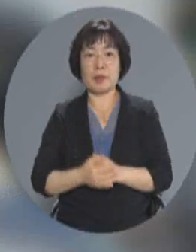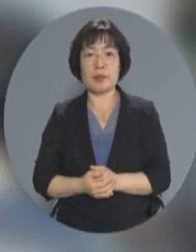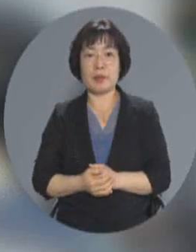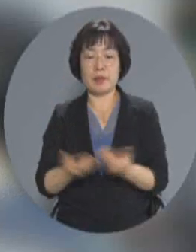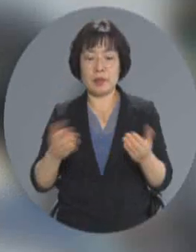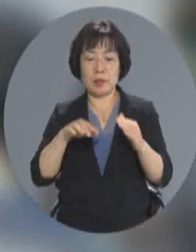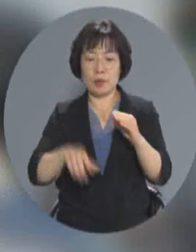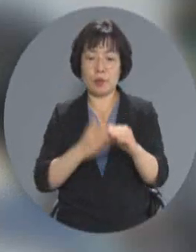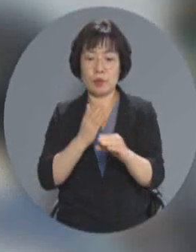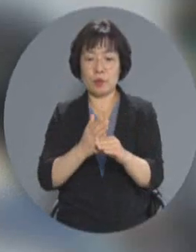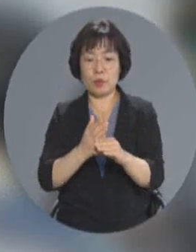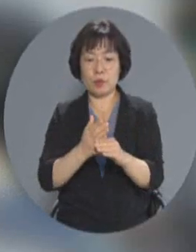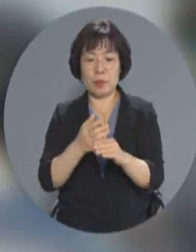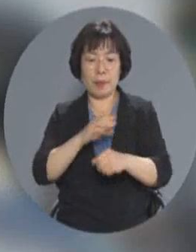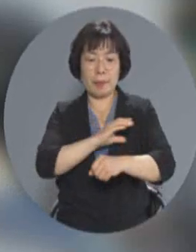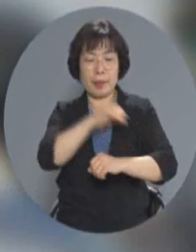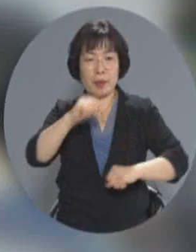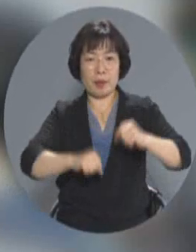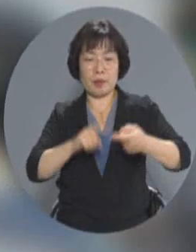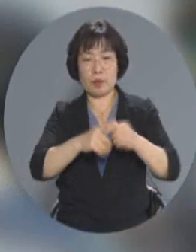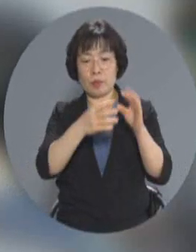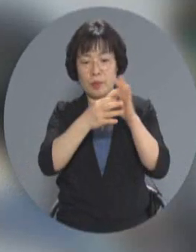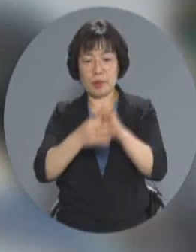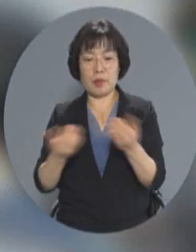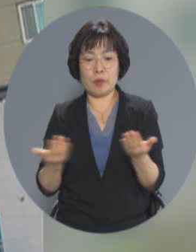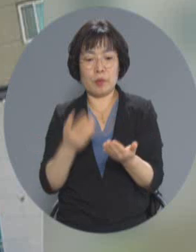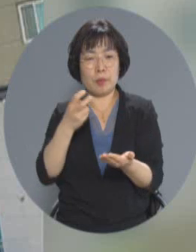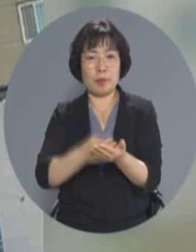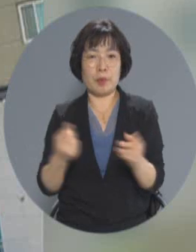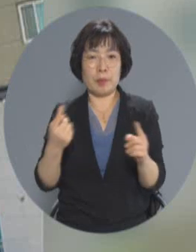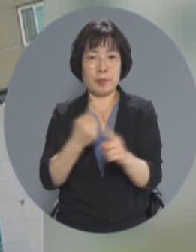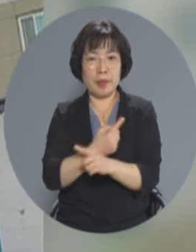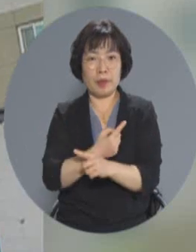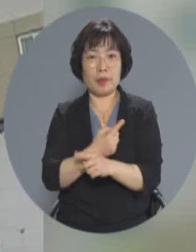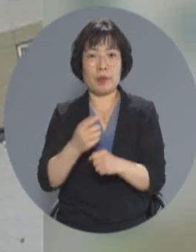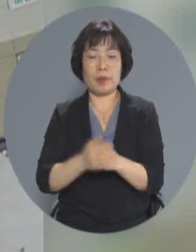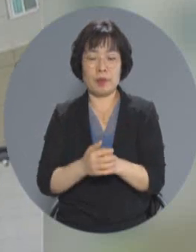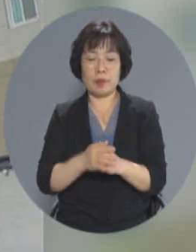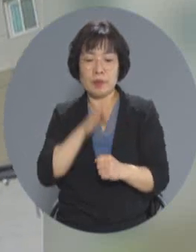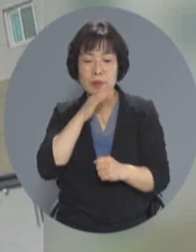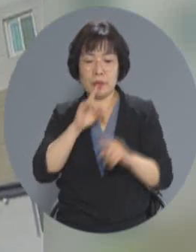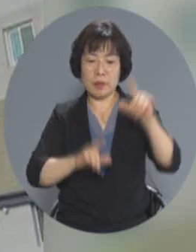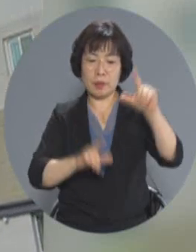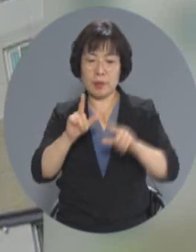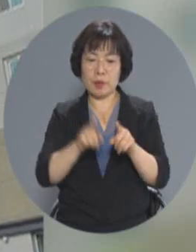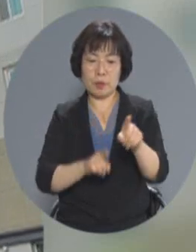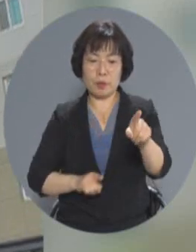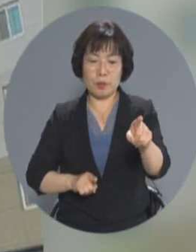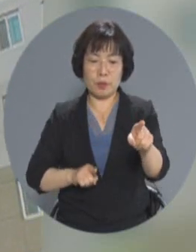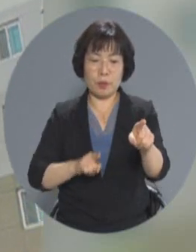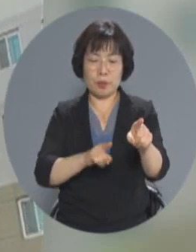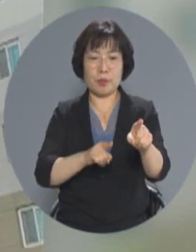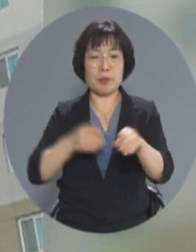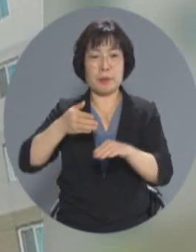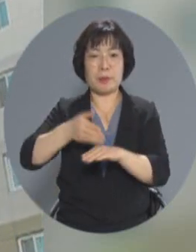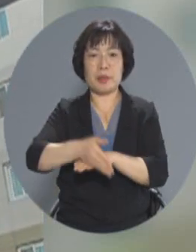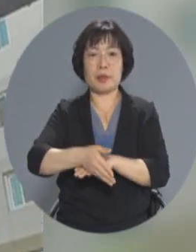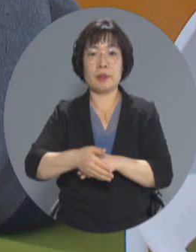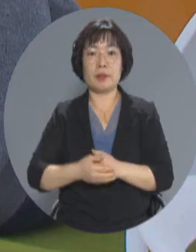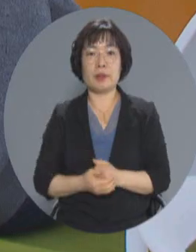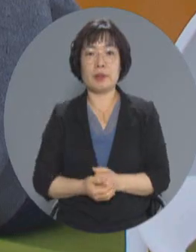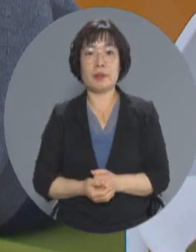직장 내 부조리와 갑질 사례가 잇따르면서 노동법까지 개정됐지만 정작 현실은 그 속도를 따라잡지 못하고